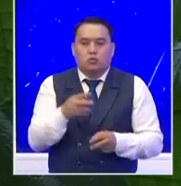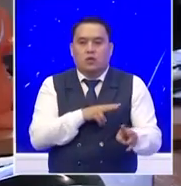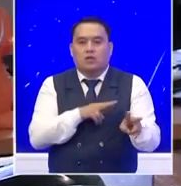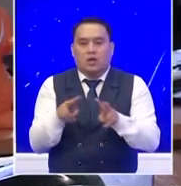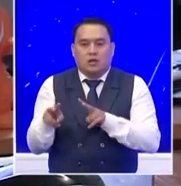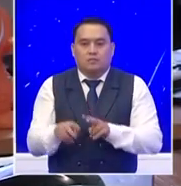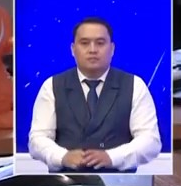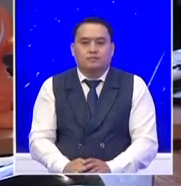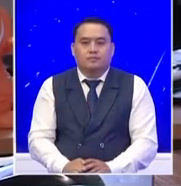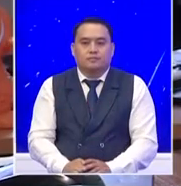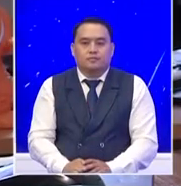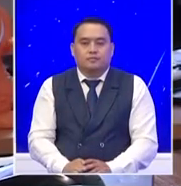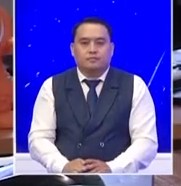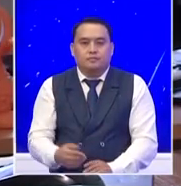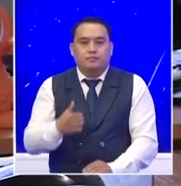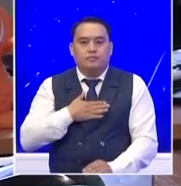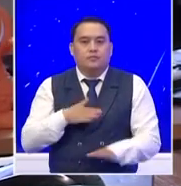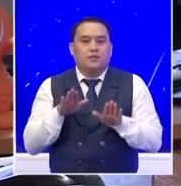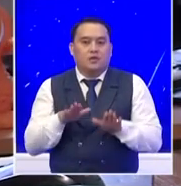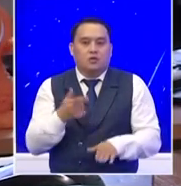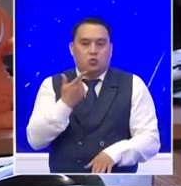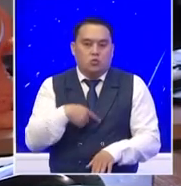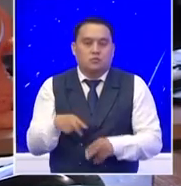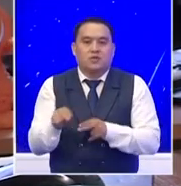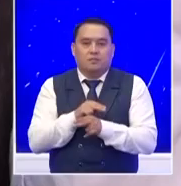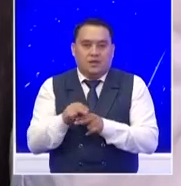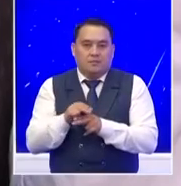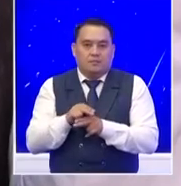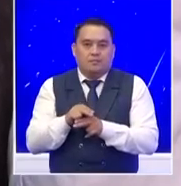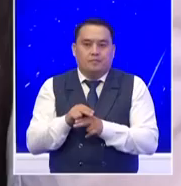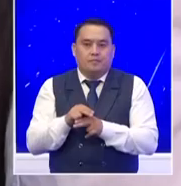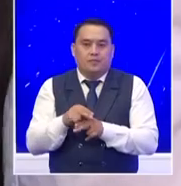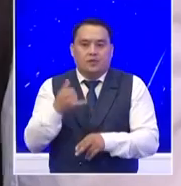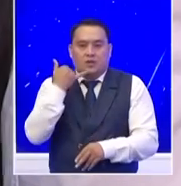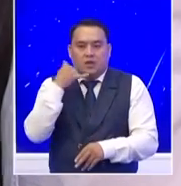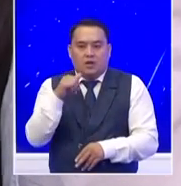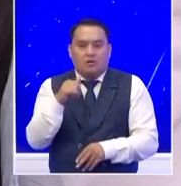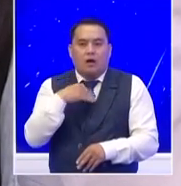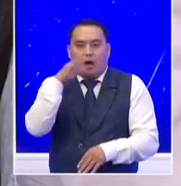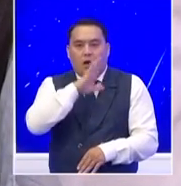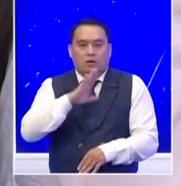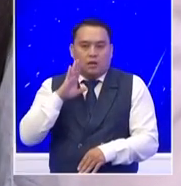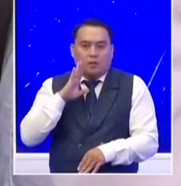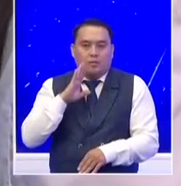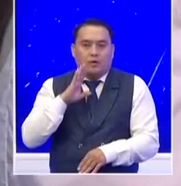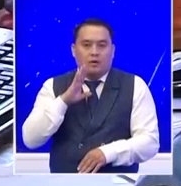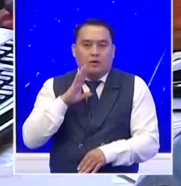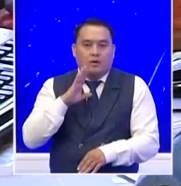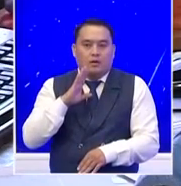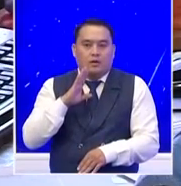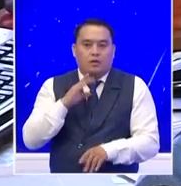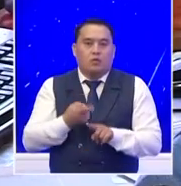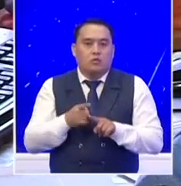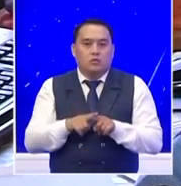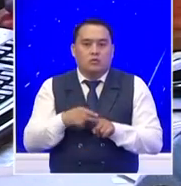қадағалайды. Немерелерім енді тек қана өзім қарап, өзім емдеймін. Телефонды бәрі ата-аналарға беріп тастағанымыз ғой. Мынандай